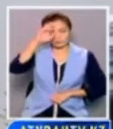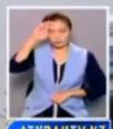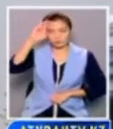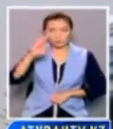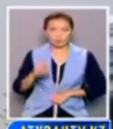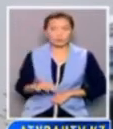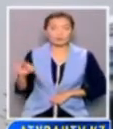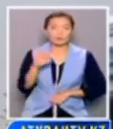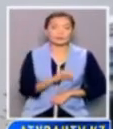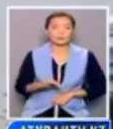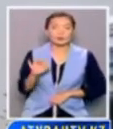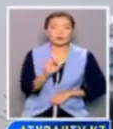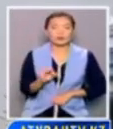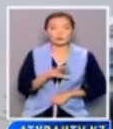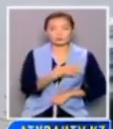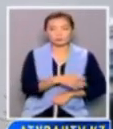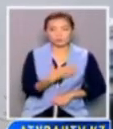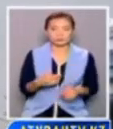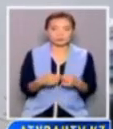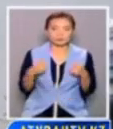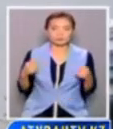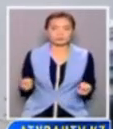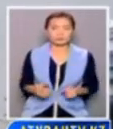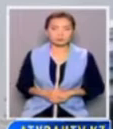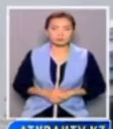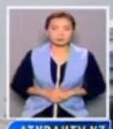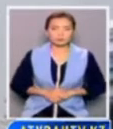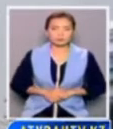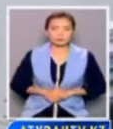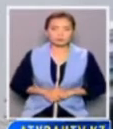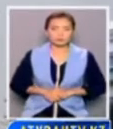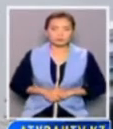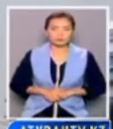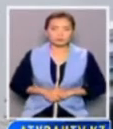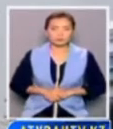автономиясының территориясы туралы декрет шыққанына 100 жыл.